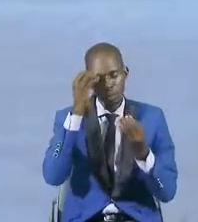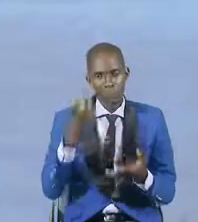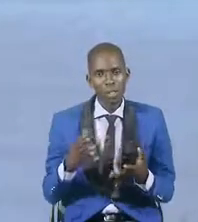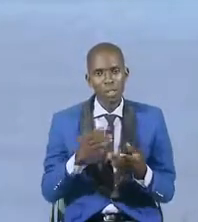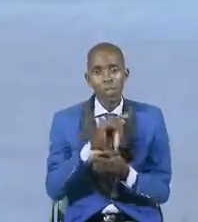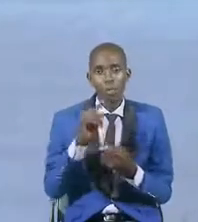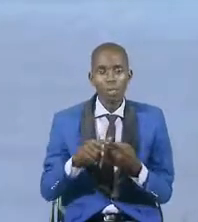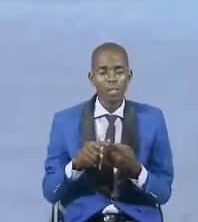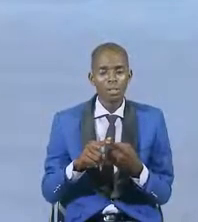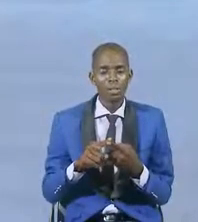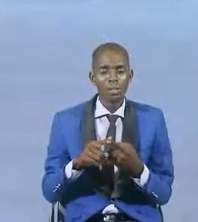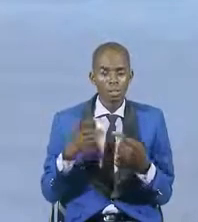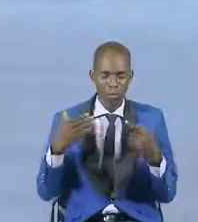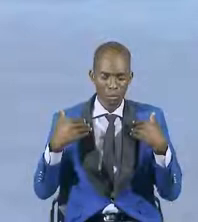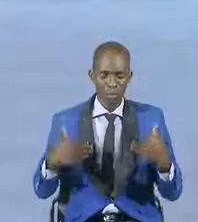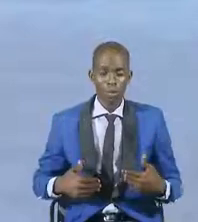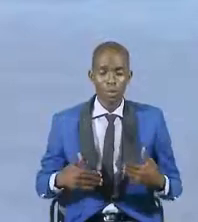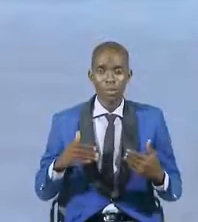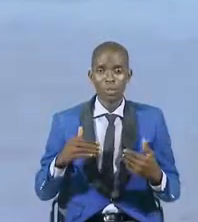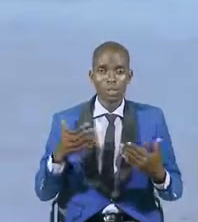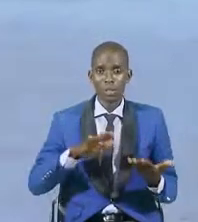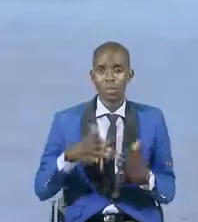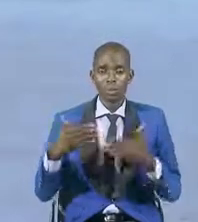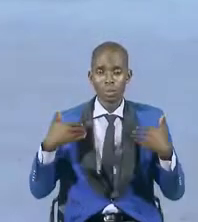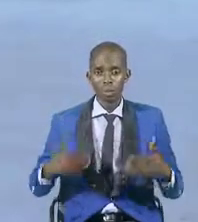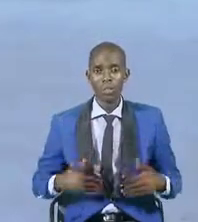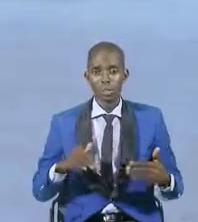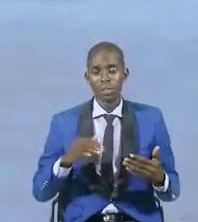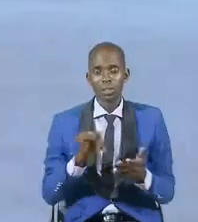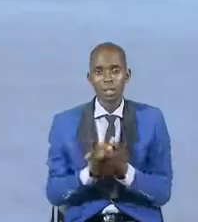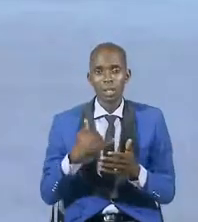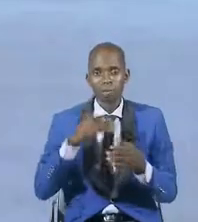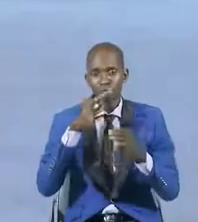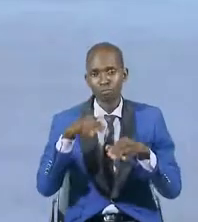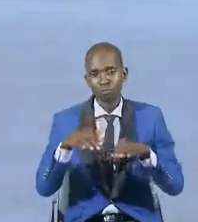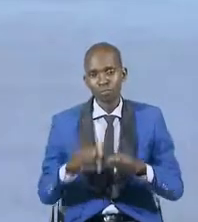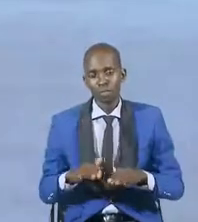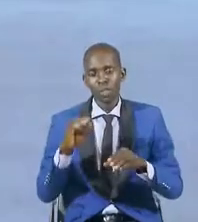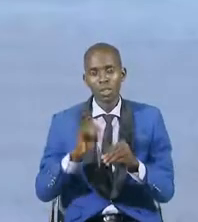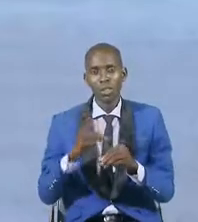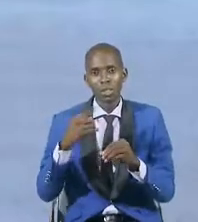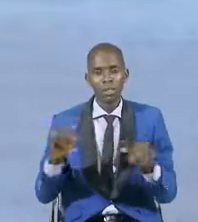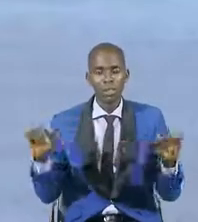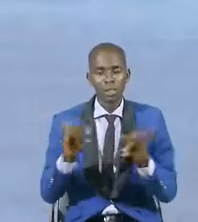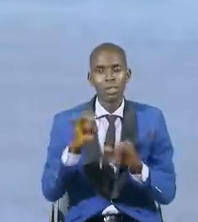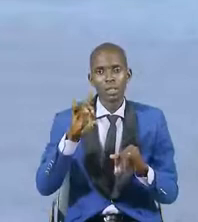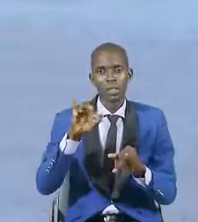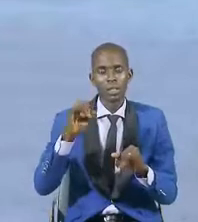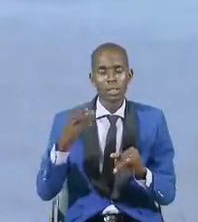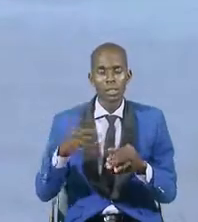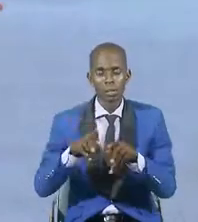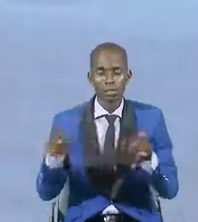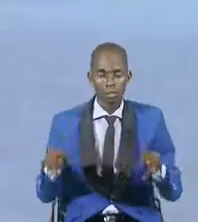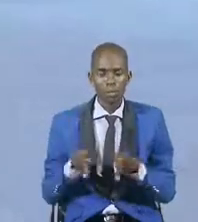sa mort, en tant comme un mort a touché ses os, alors la personne est